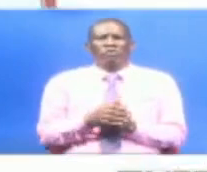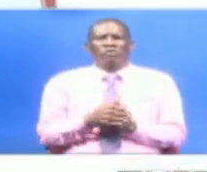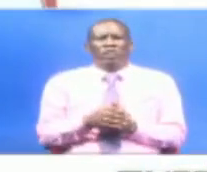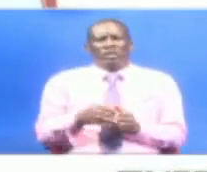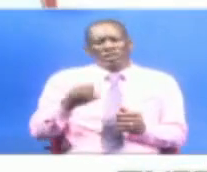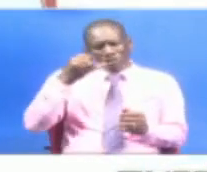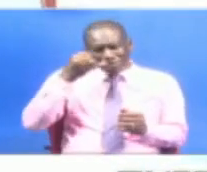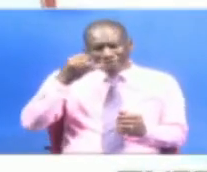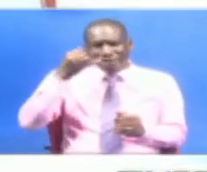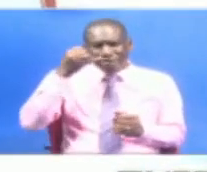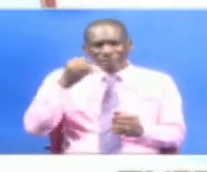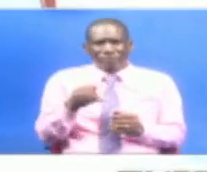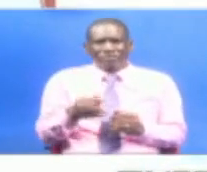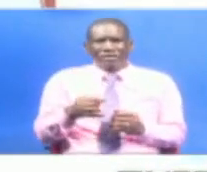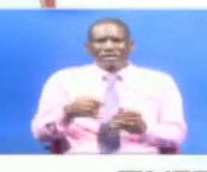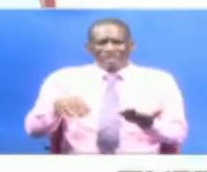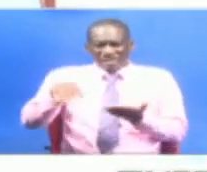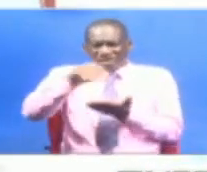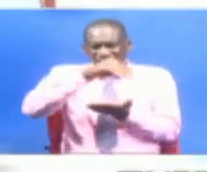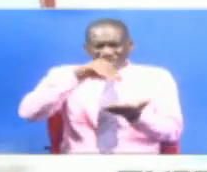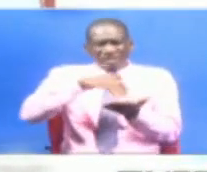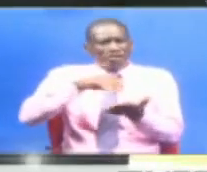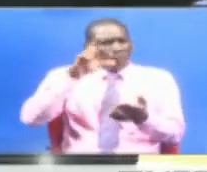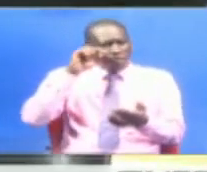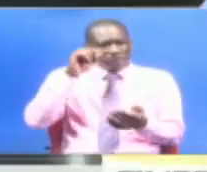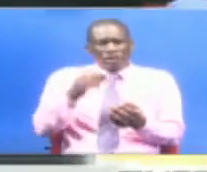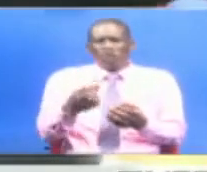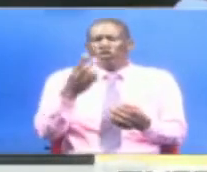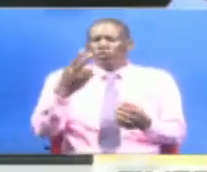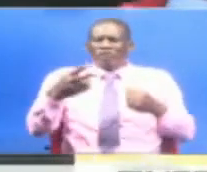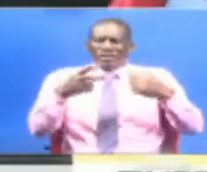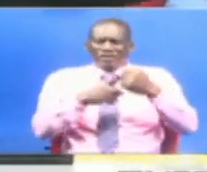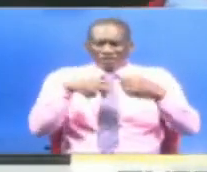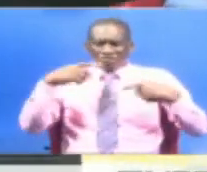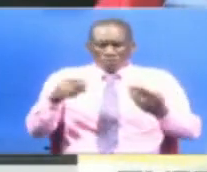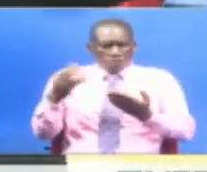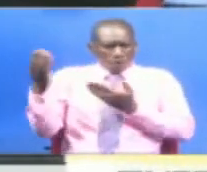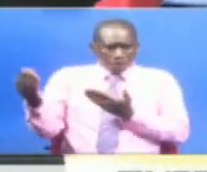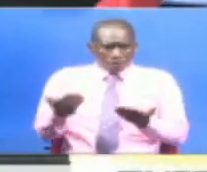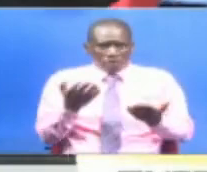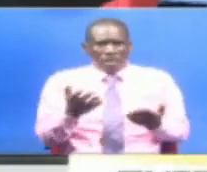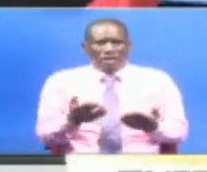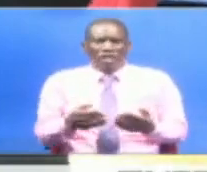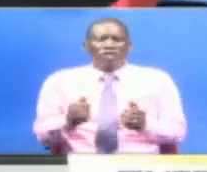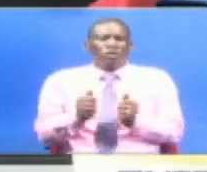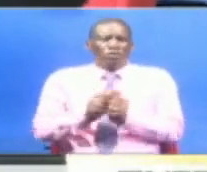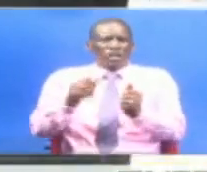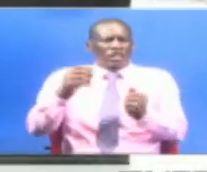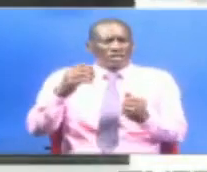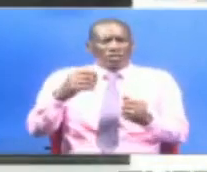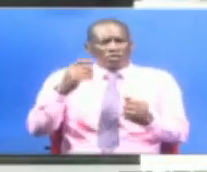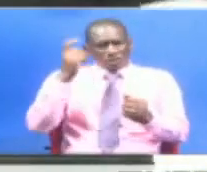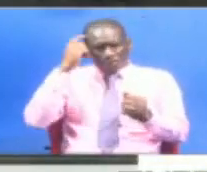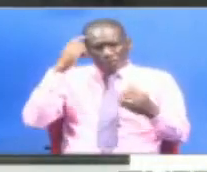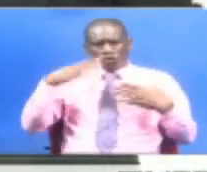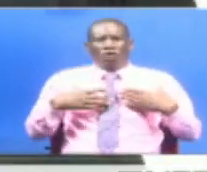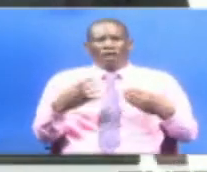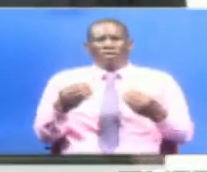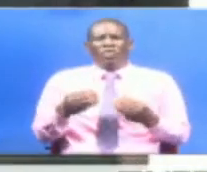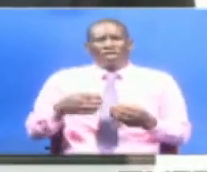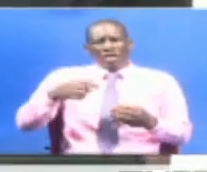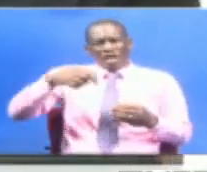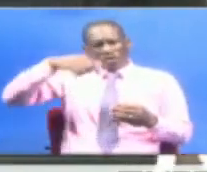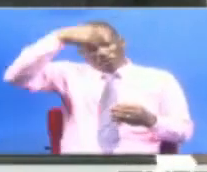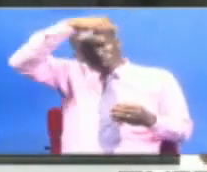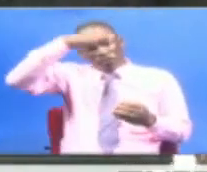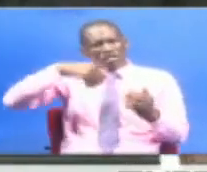mihadarati. Katika kituo hiki cha Mombasa, watu 26 walioletwa hapa wakiwa na matatizo ya afya ya akili wamehitimu baada